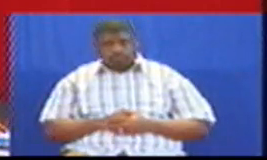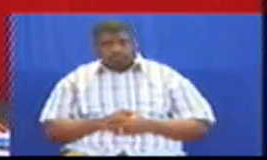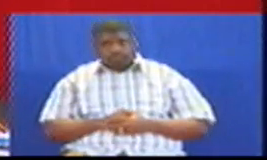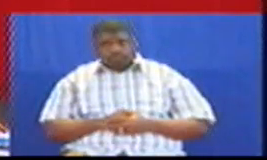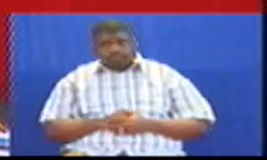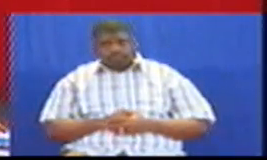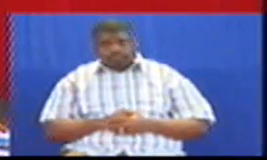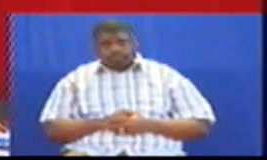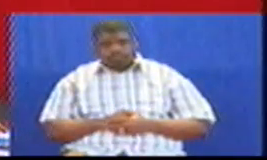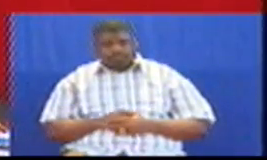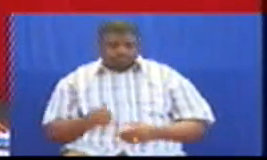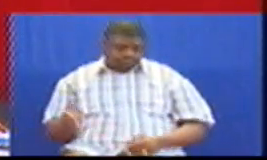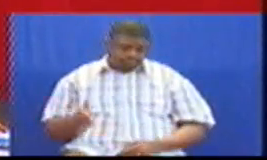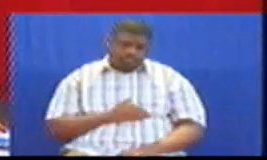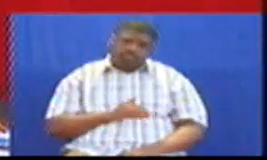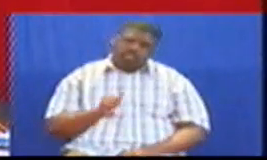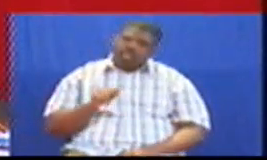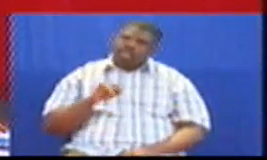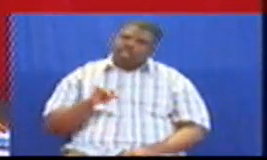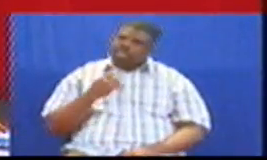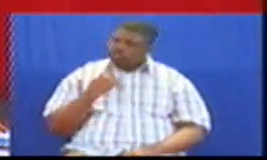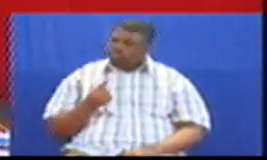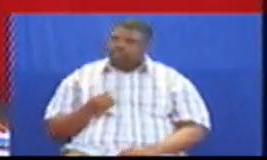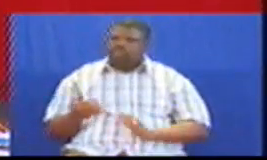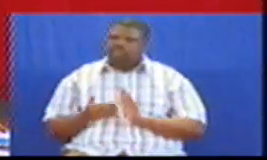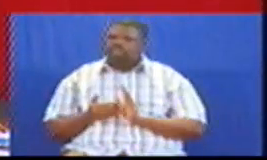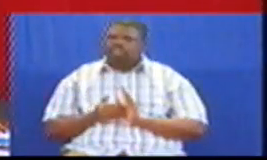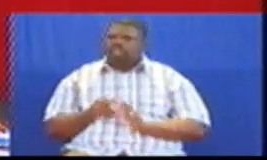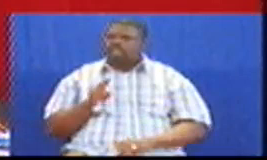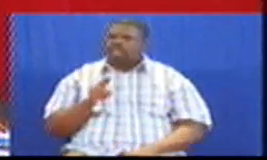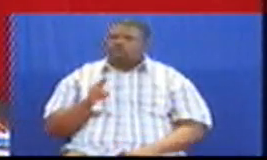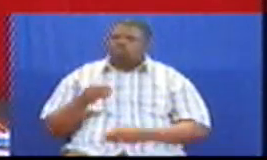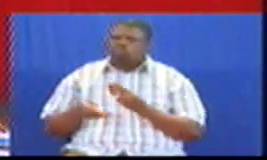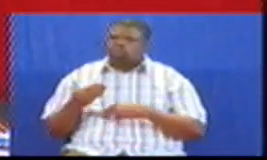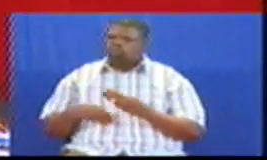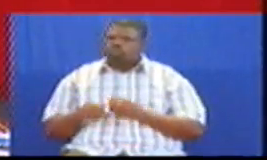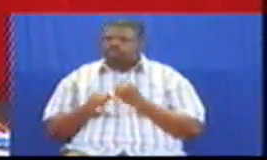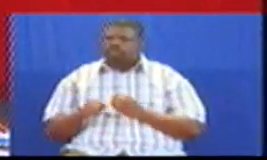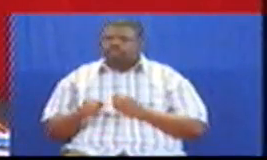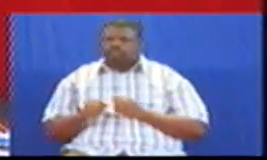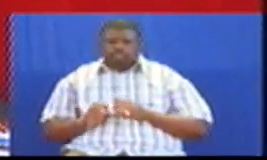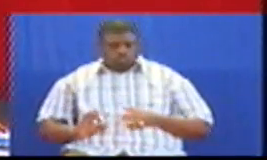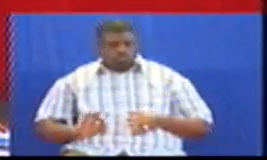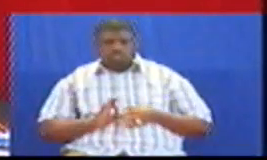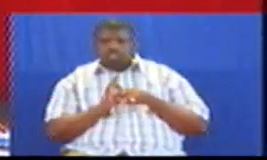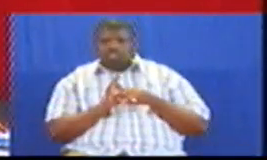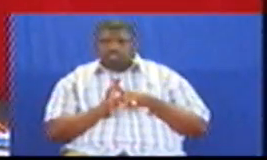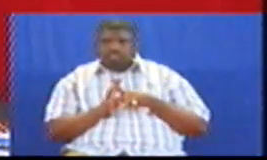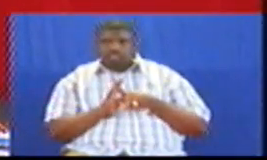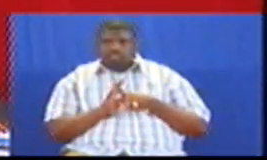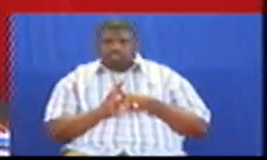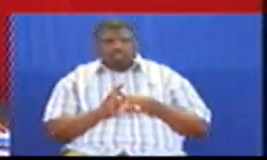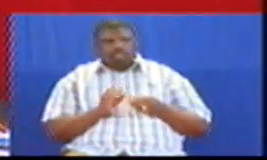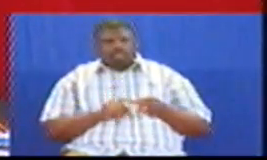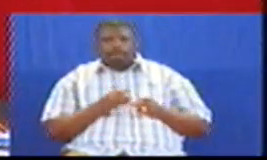Mheshimiwa Alisale alizungumzia sheria ya uhujumu uchumi na akaihusanisha na swala la